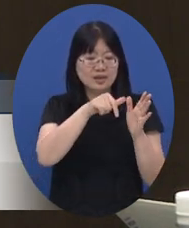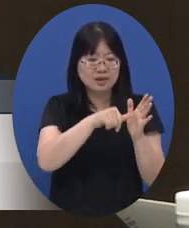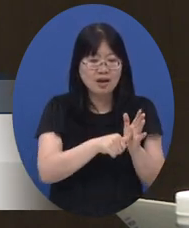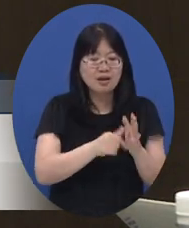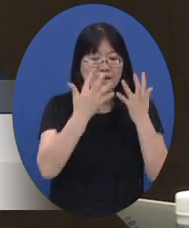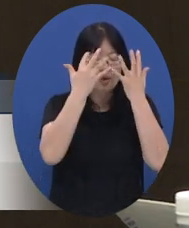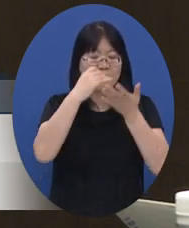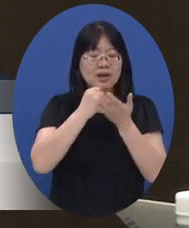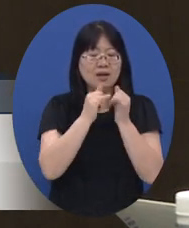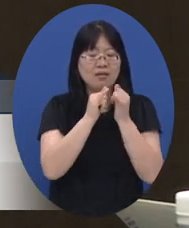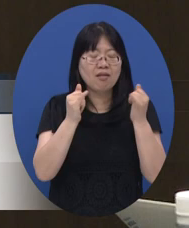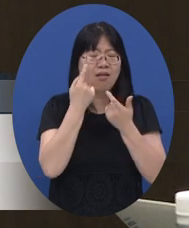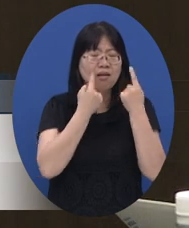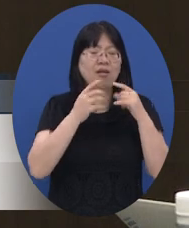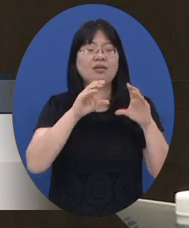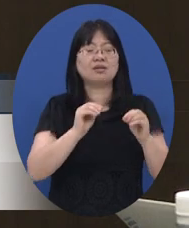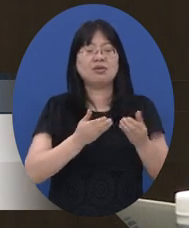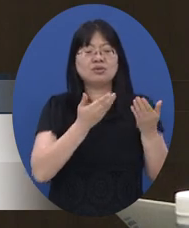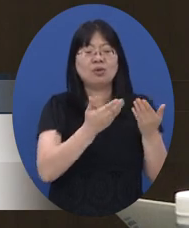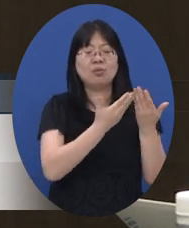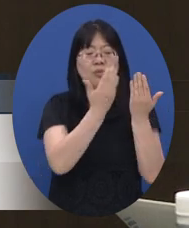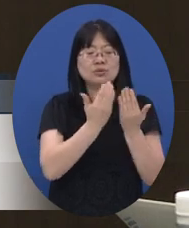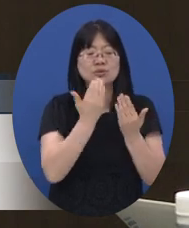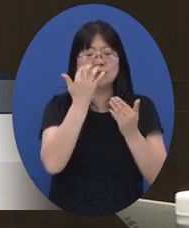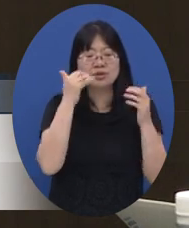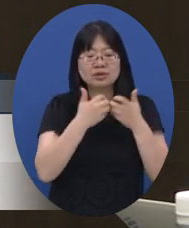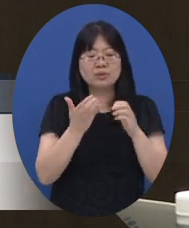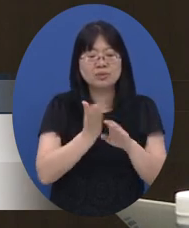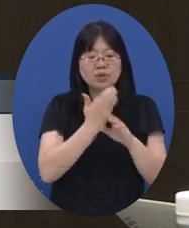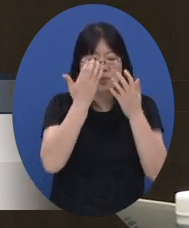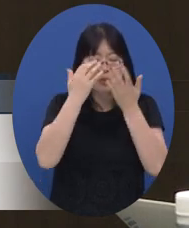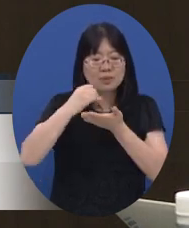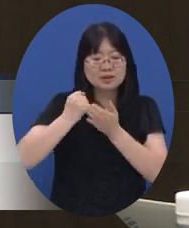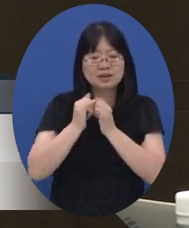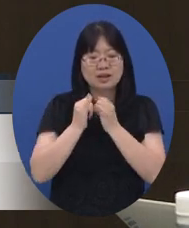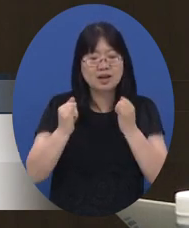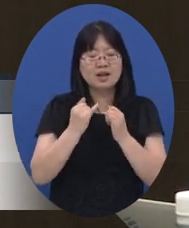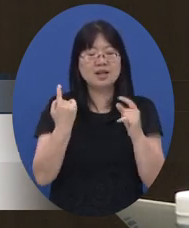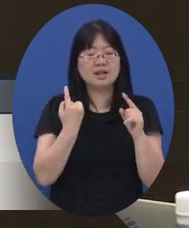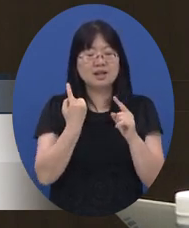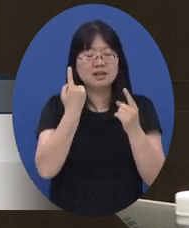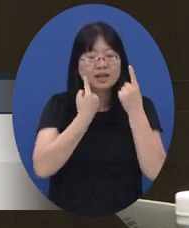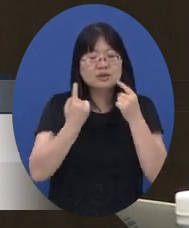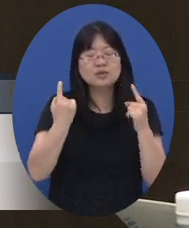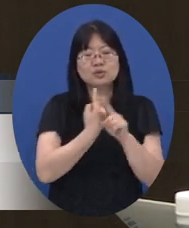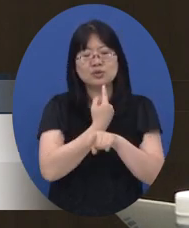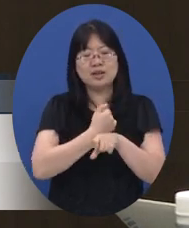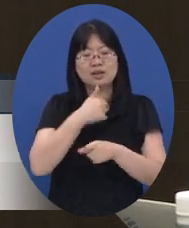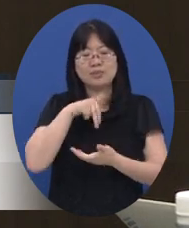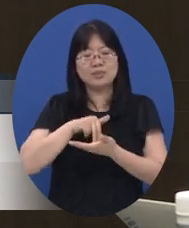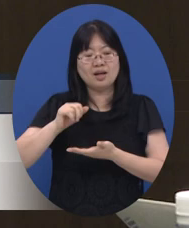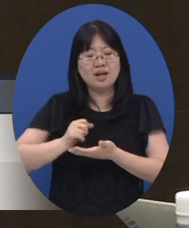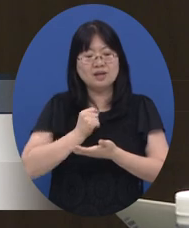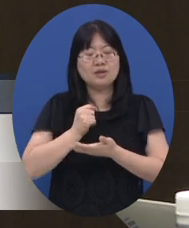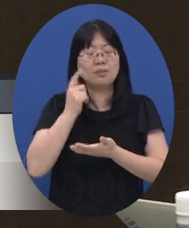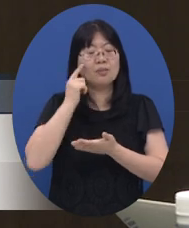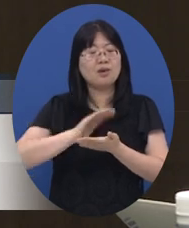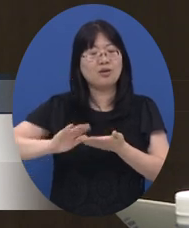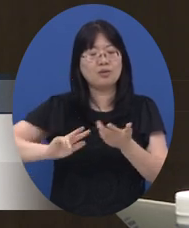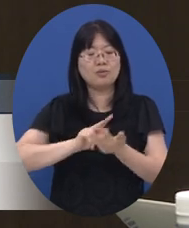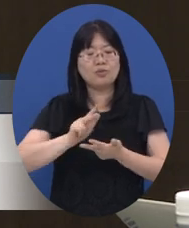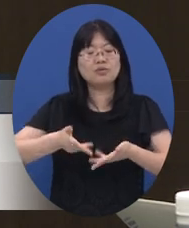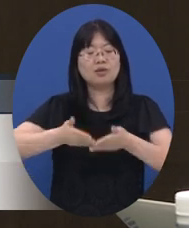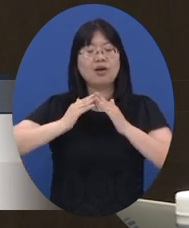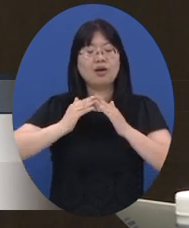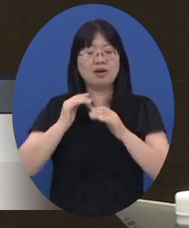고난 받은 분들의 살펴도 취하고 모든 전쟁으로 똑바른 분들 강철 추이 한다는 개념의 그런 표어 몸을 만든 자 이런